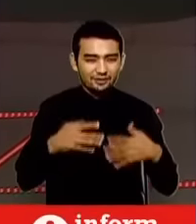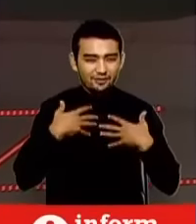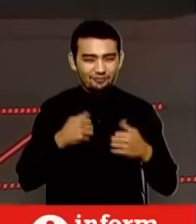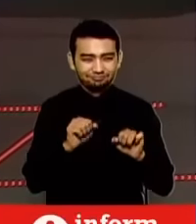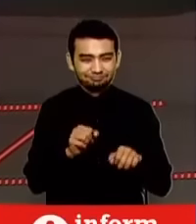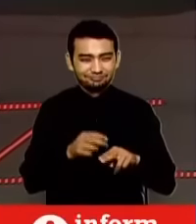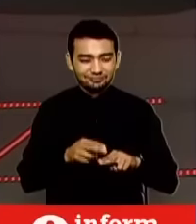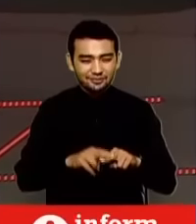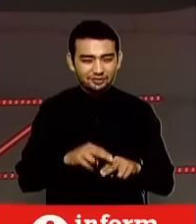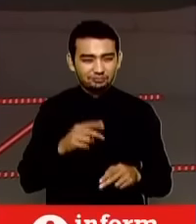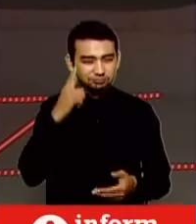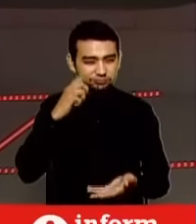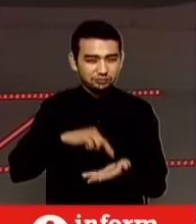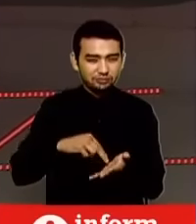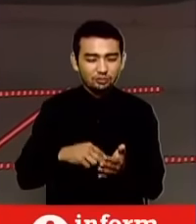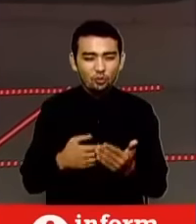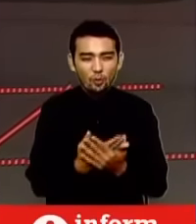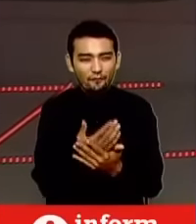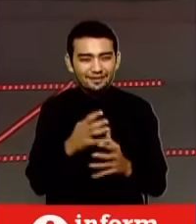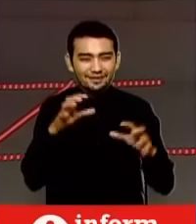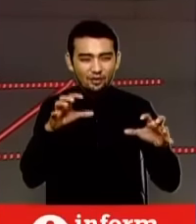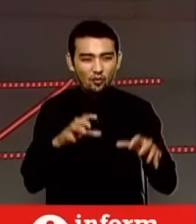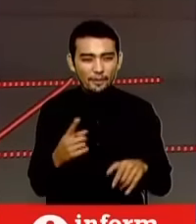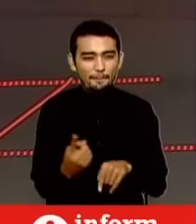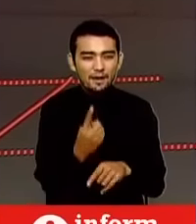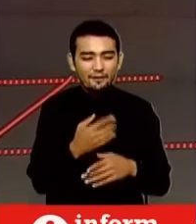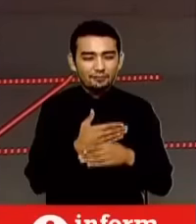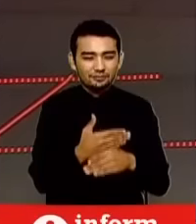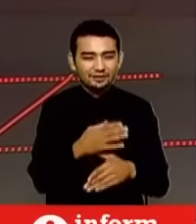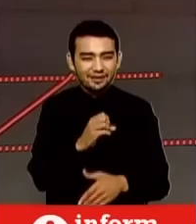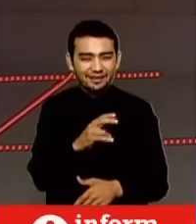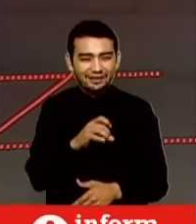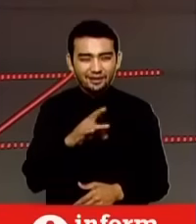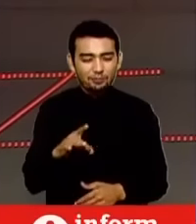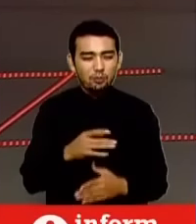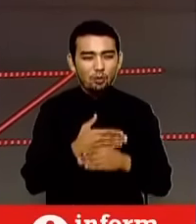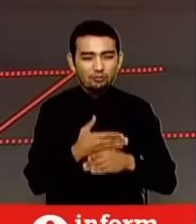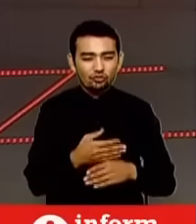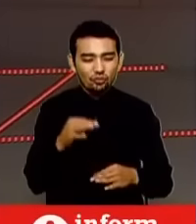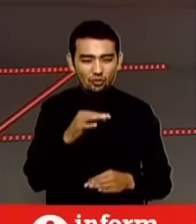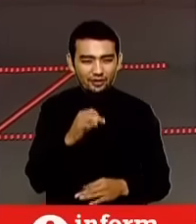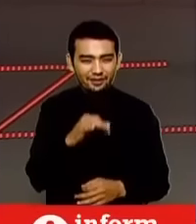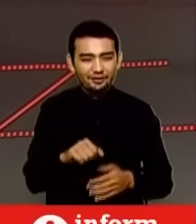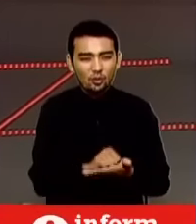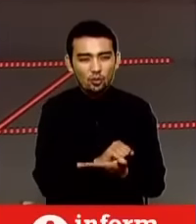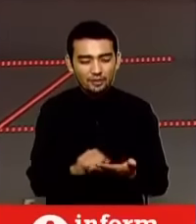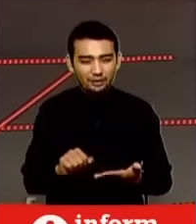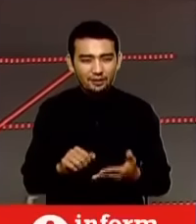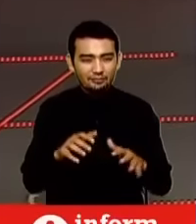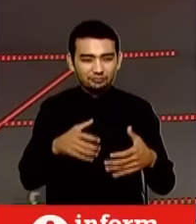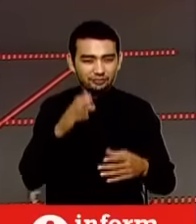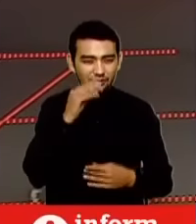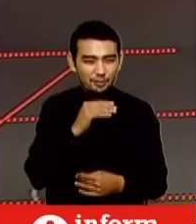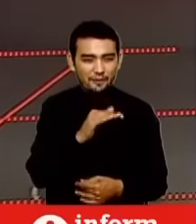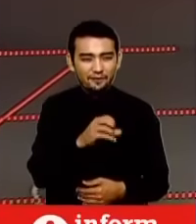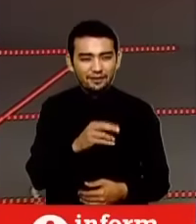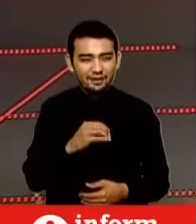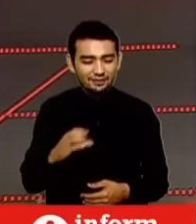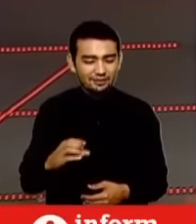здравоохранения прорабатываются новые правила оказания первичной медико-санитарной помощи. Этот документ может лишить финансирования в рамках